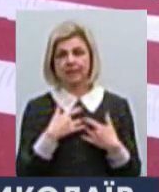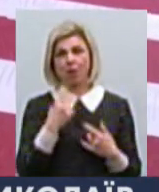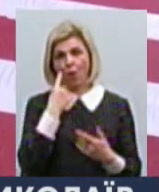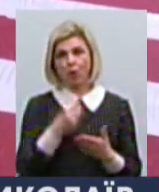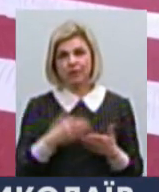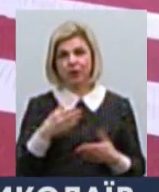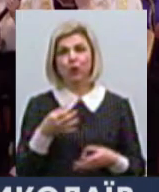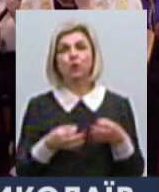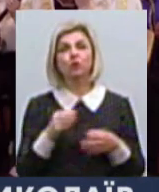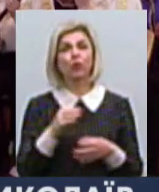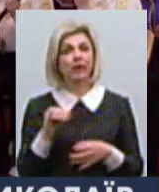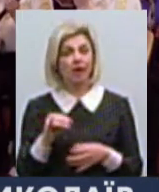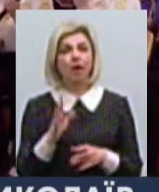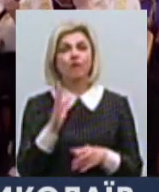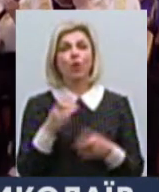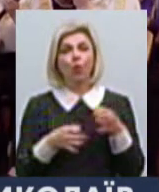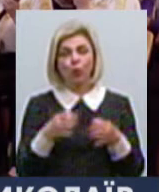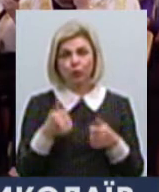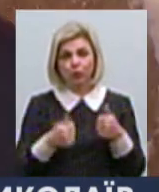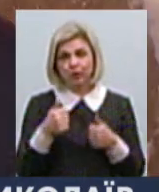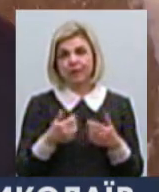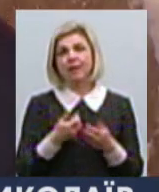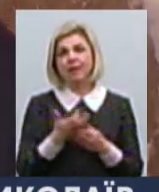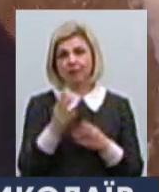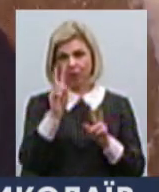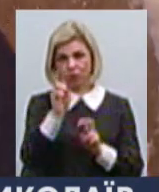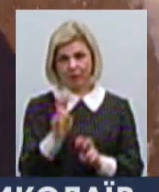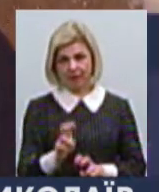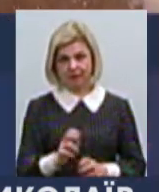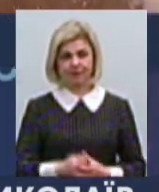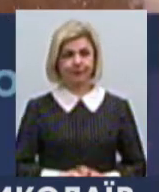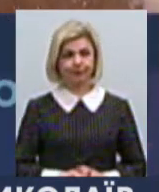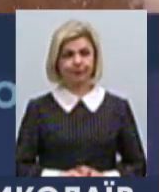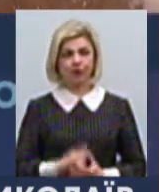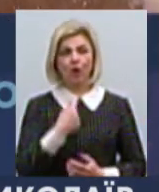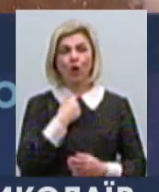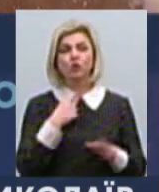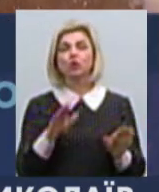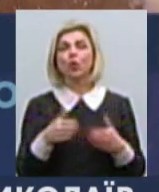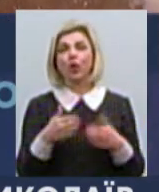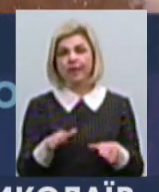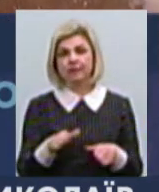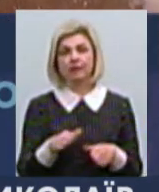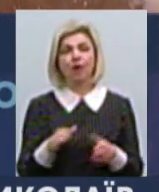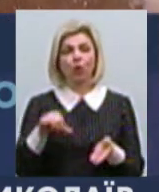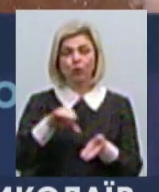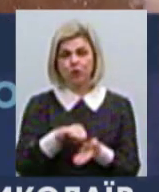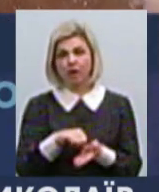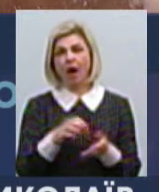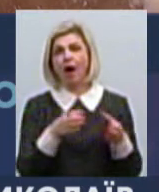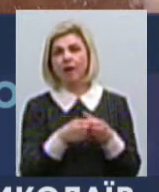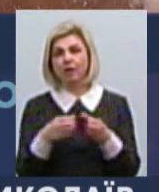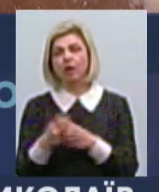журі. В конкурсі декілька номінацій для солістів. Солісти у нас ідуть в категорії. Солісти в нас беруть участь в